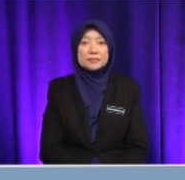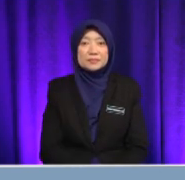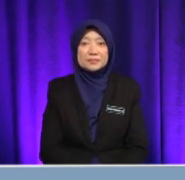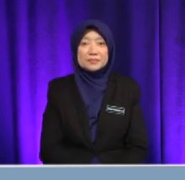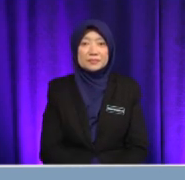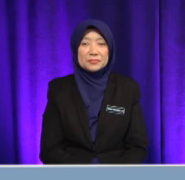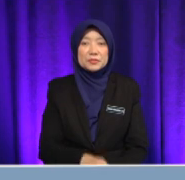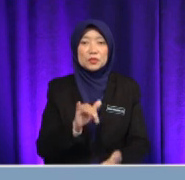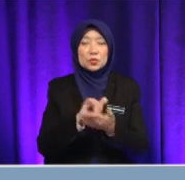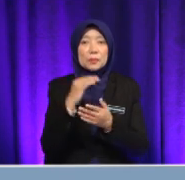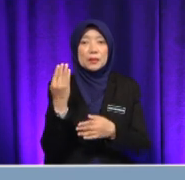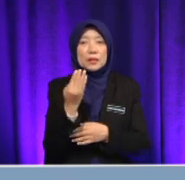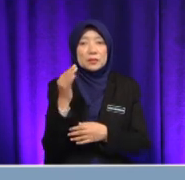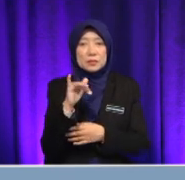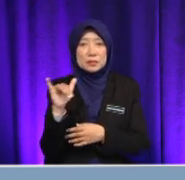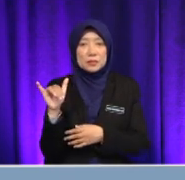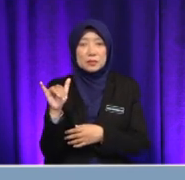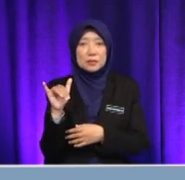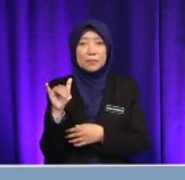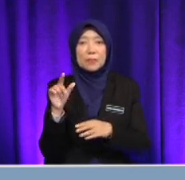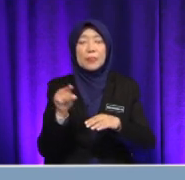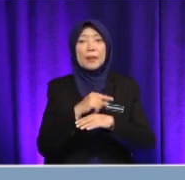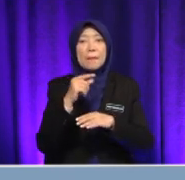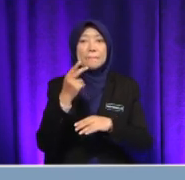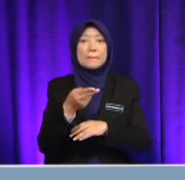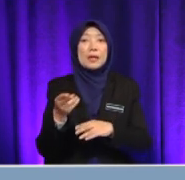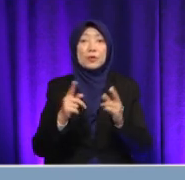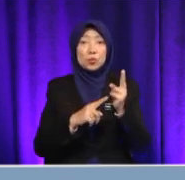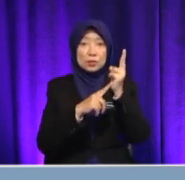Biasanya kita adalah bahan utama